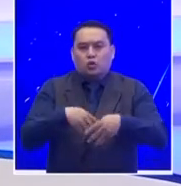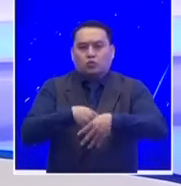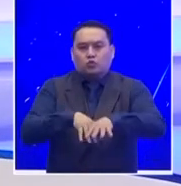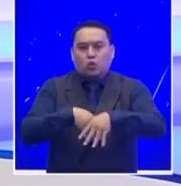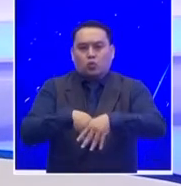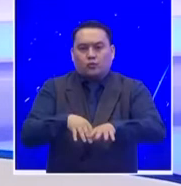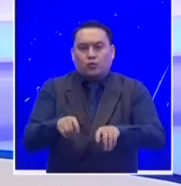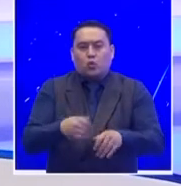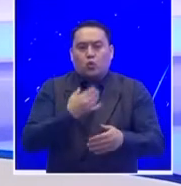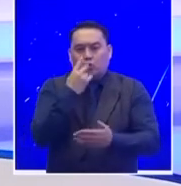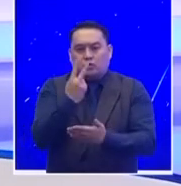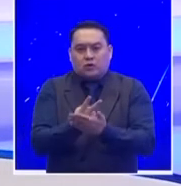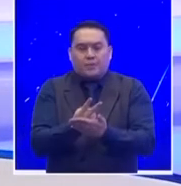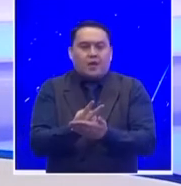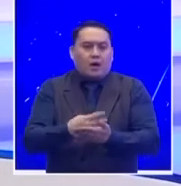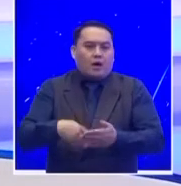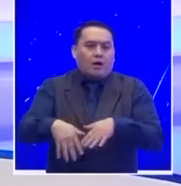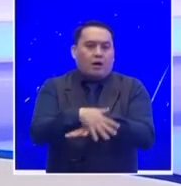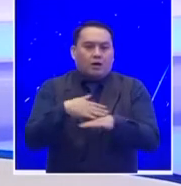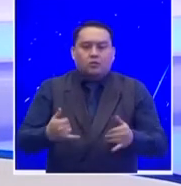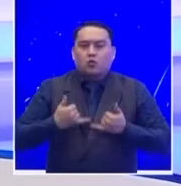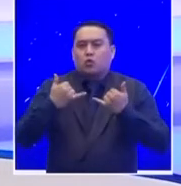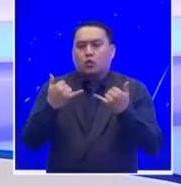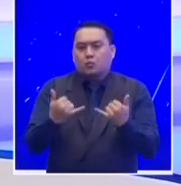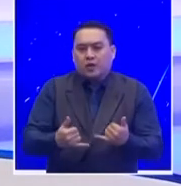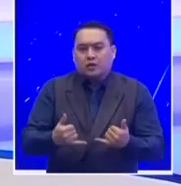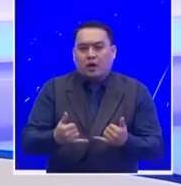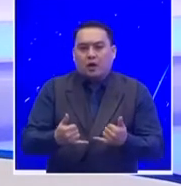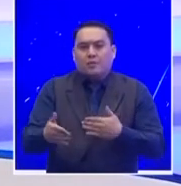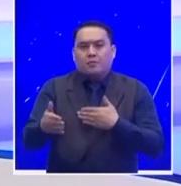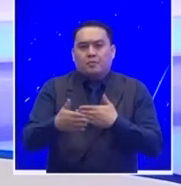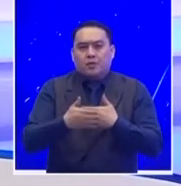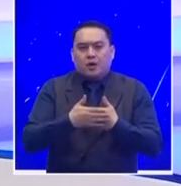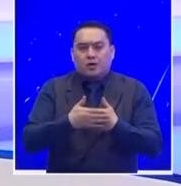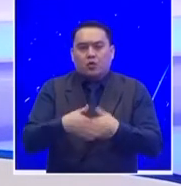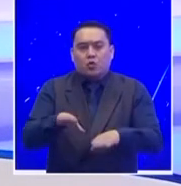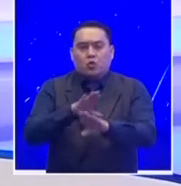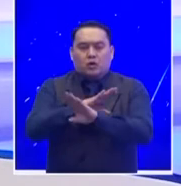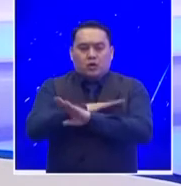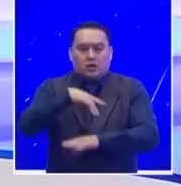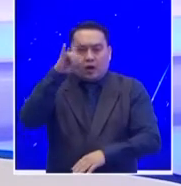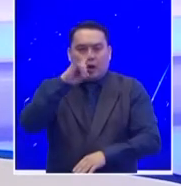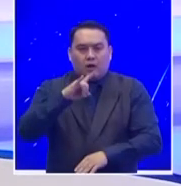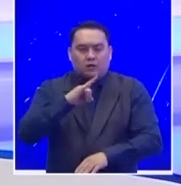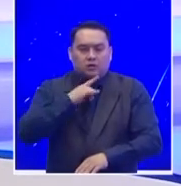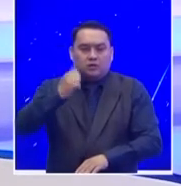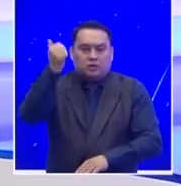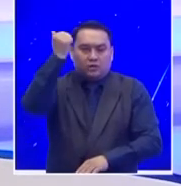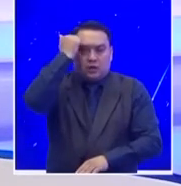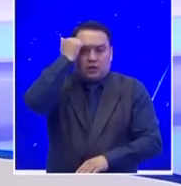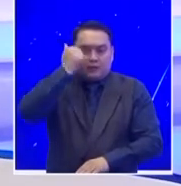ұйымдастырды. Бейбіт өмір сыйлаған ардагерлерге құрмет көрсетіліп, майдан алаңында шейіт болған қазақстандықтарды еске